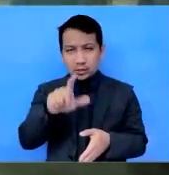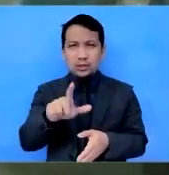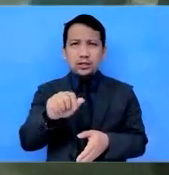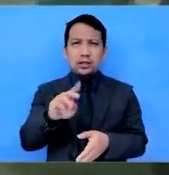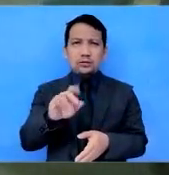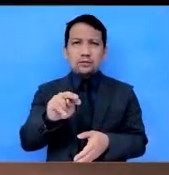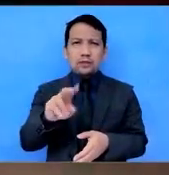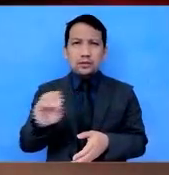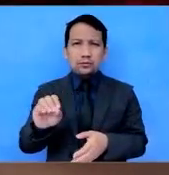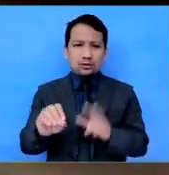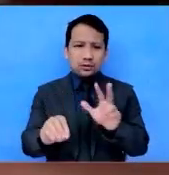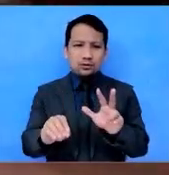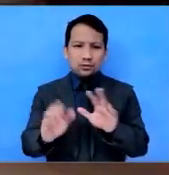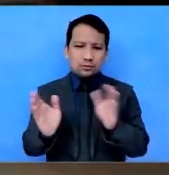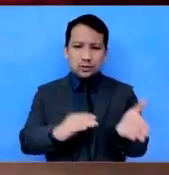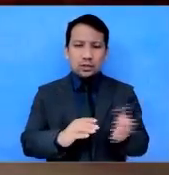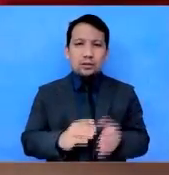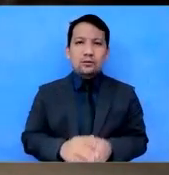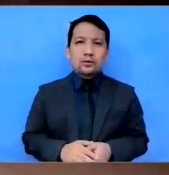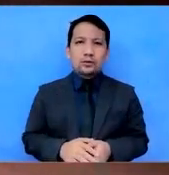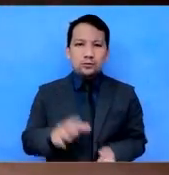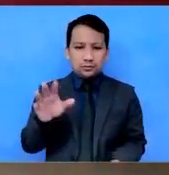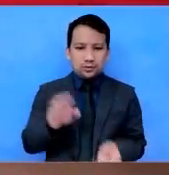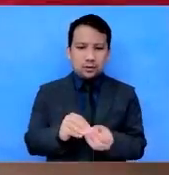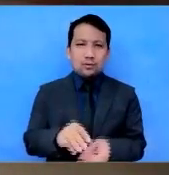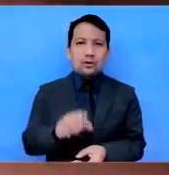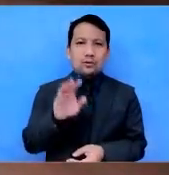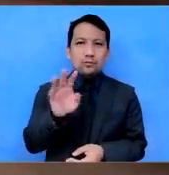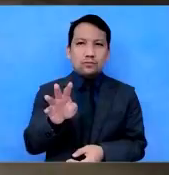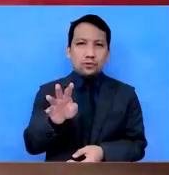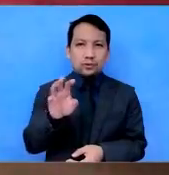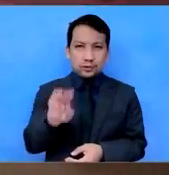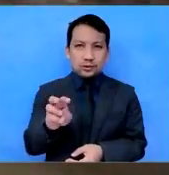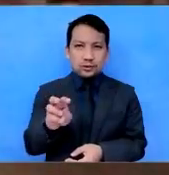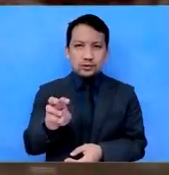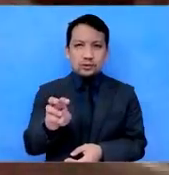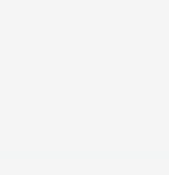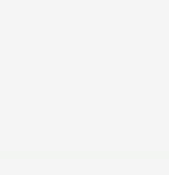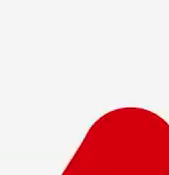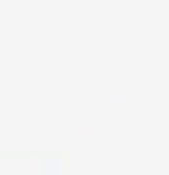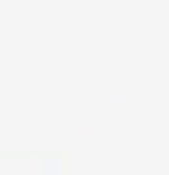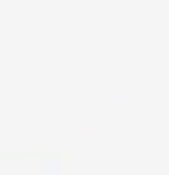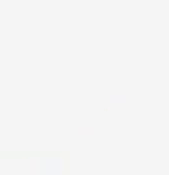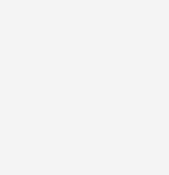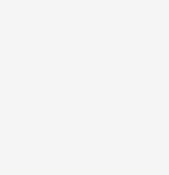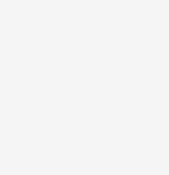ang patay, dagdag sa mahigit 46,000 naunang nasawi.